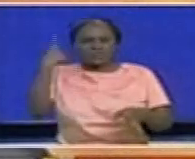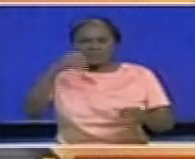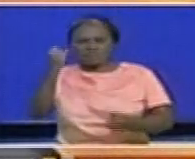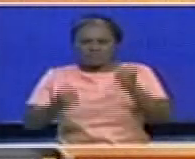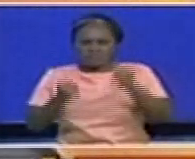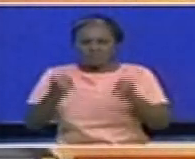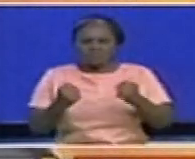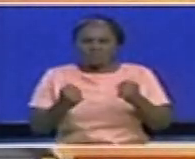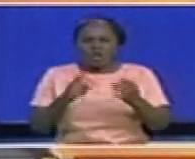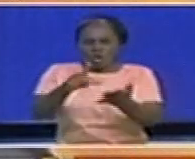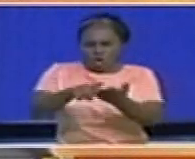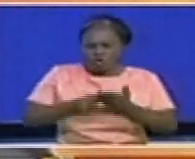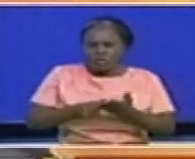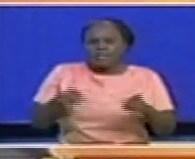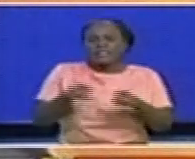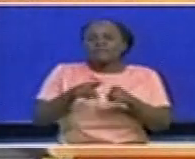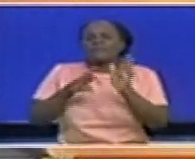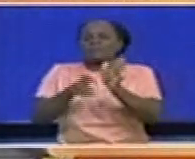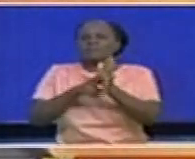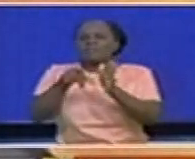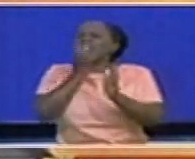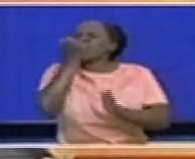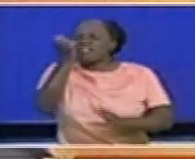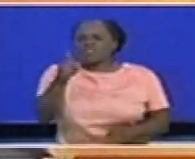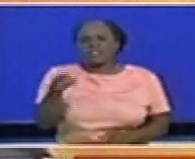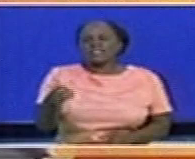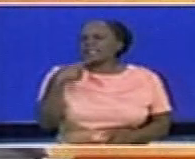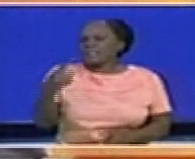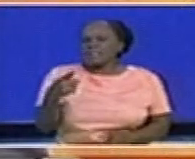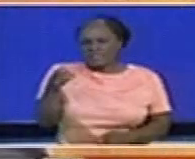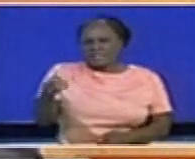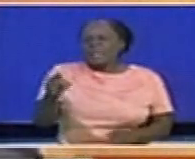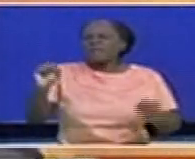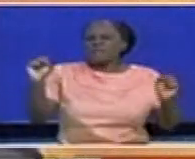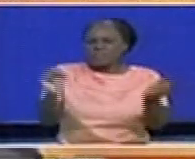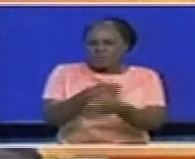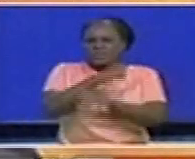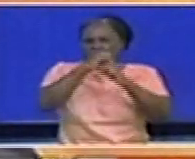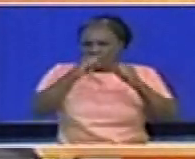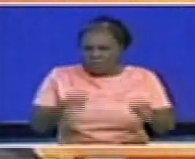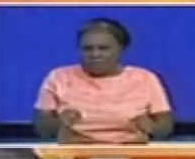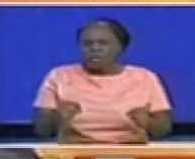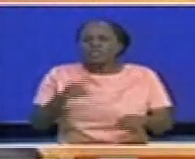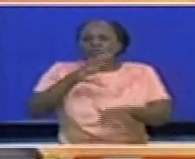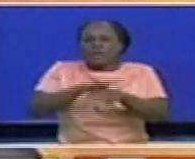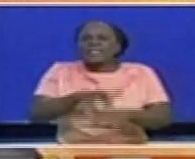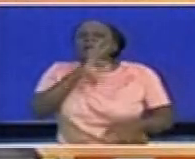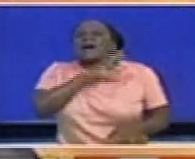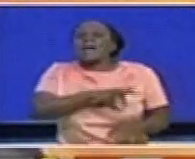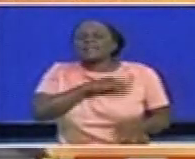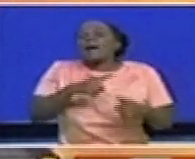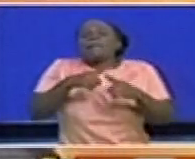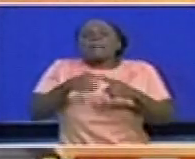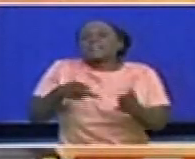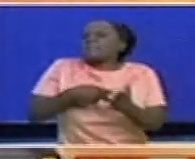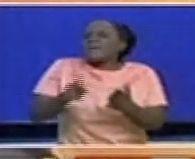milioni 2. Wakilishi hao wamepuzilia mbali kauli hiyo wakisema kwamba mtu hawezi kumudu mkopo mkubwa kama huo na mshahara wa